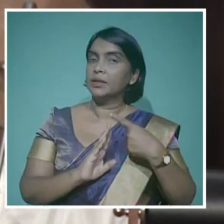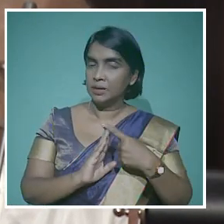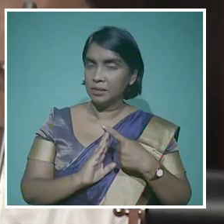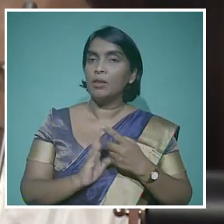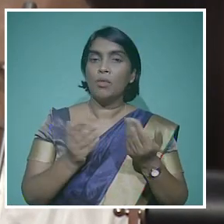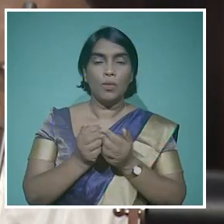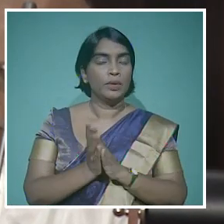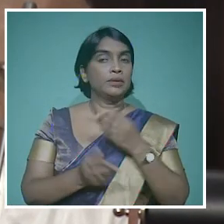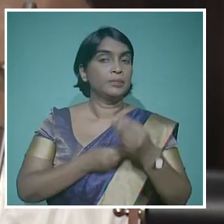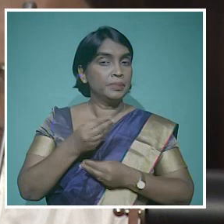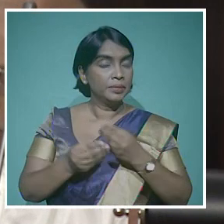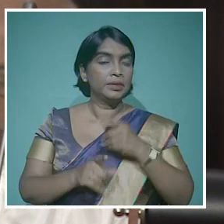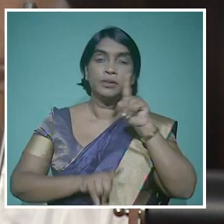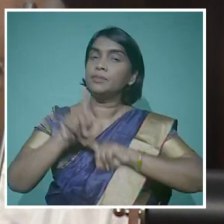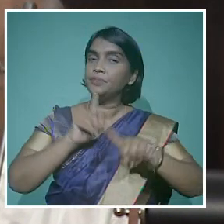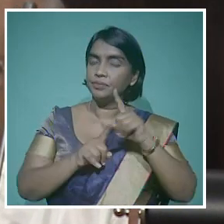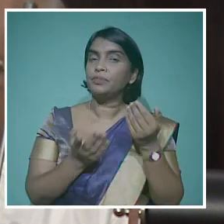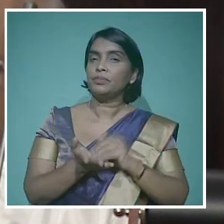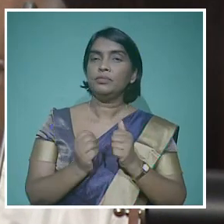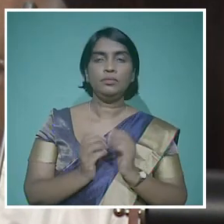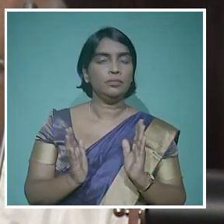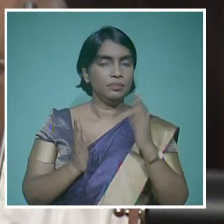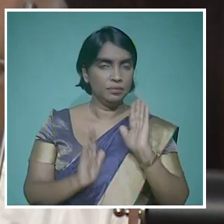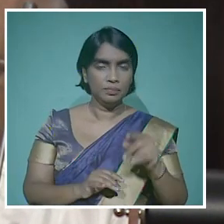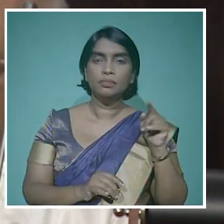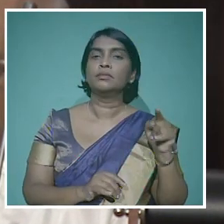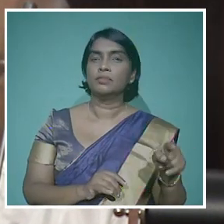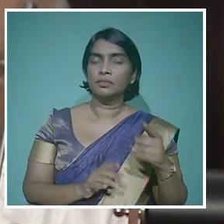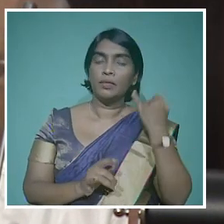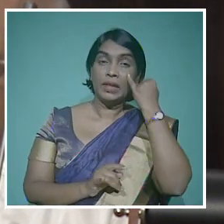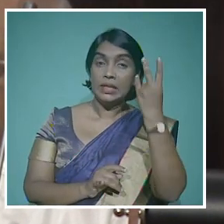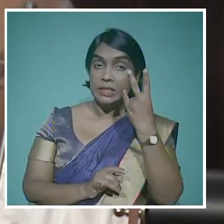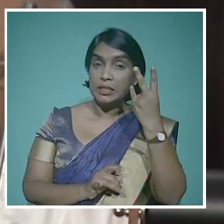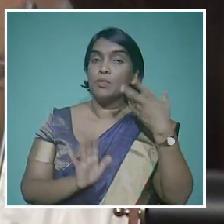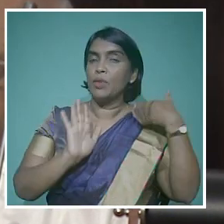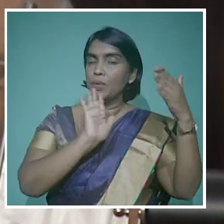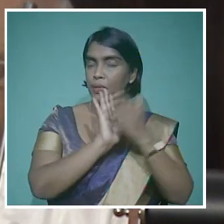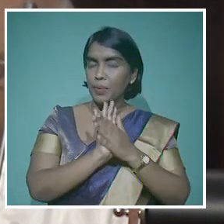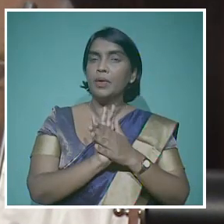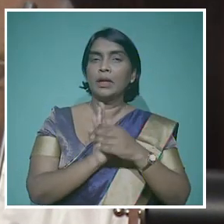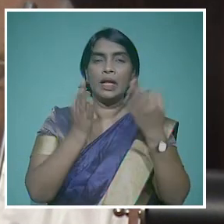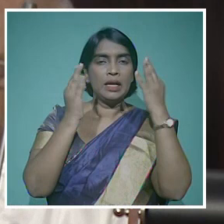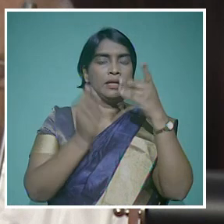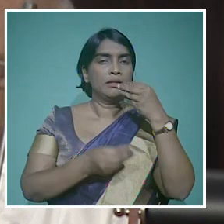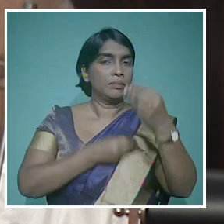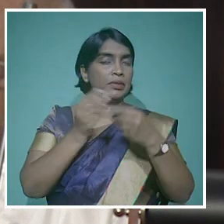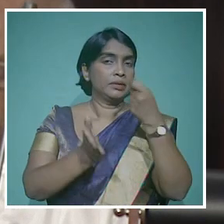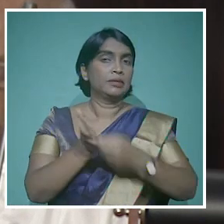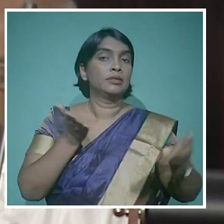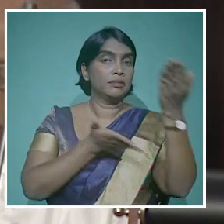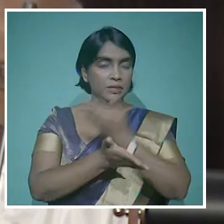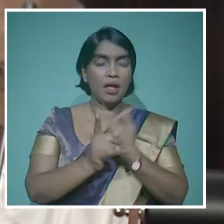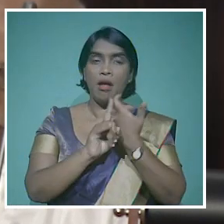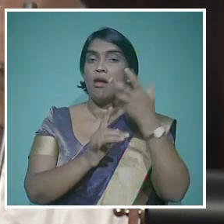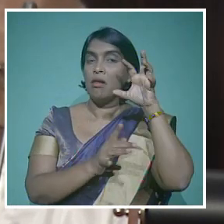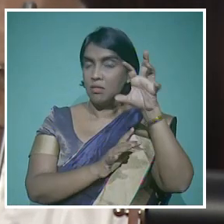සිය වෙළඳපොළ සාකච්ඡා නැවත ආරම්භ කරන ඇති අතර සිංගප්පූර සමග එළග ඇති නිදහස් වෙළඳ ගිවිසුම සමග